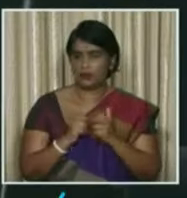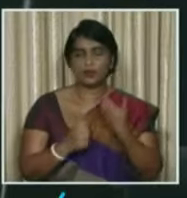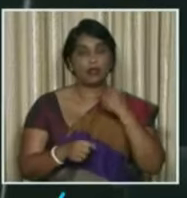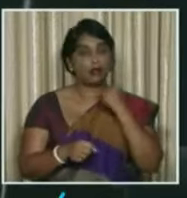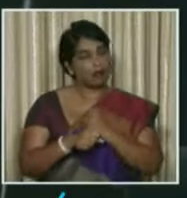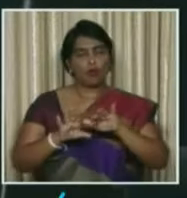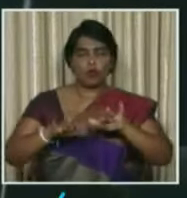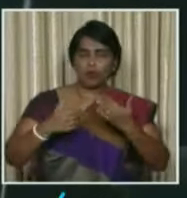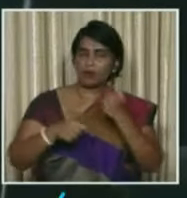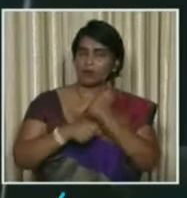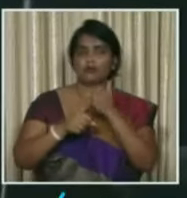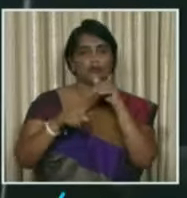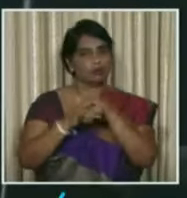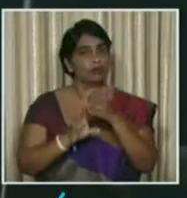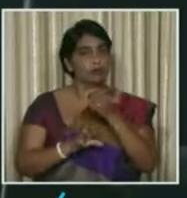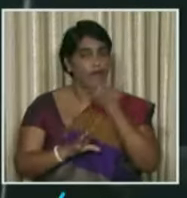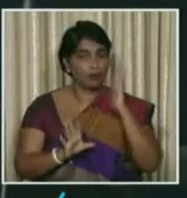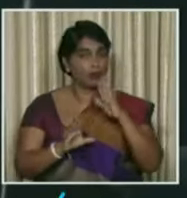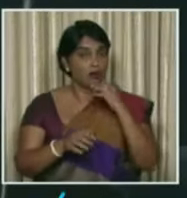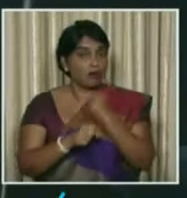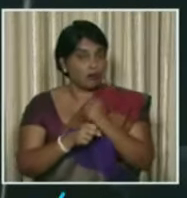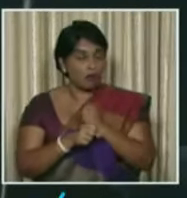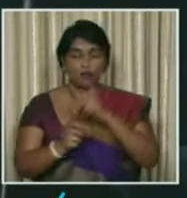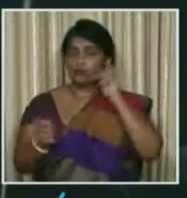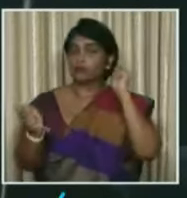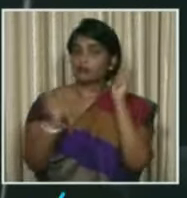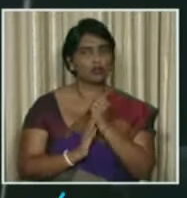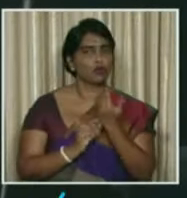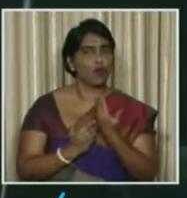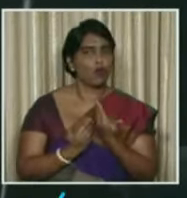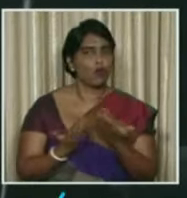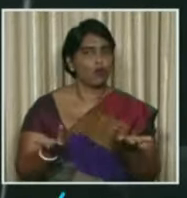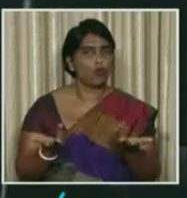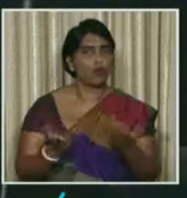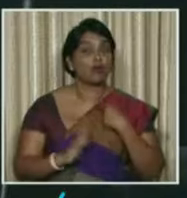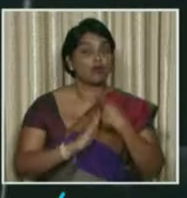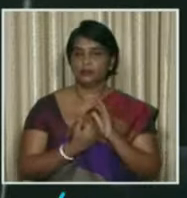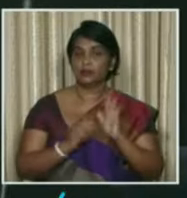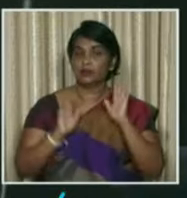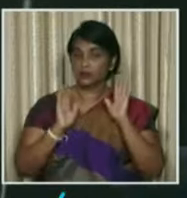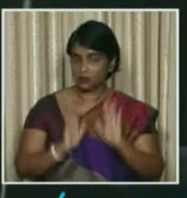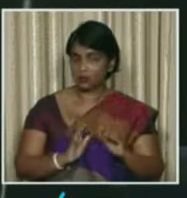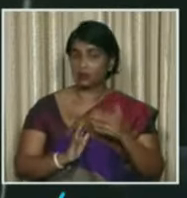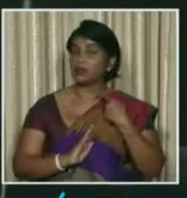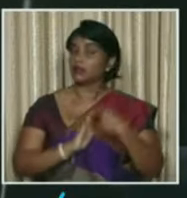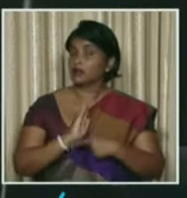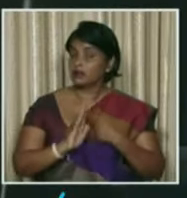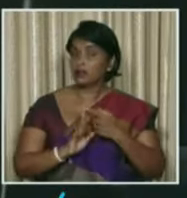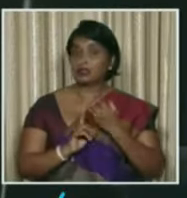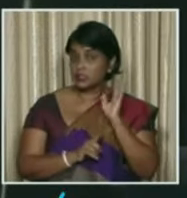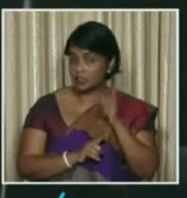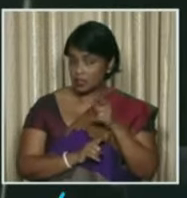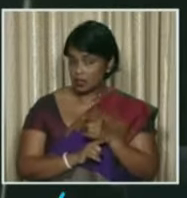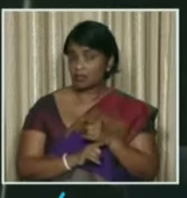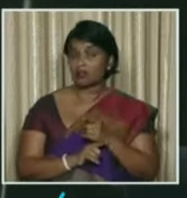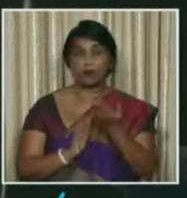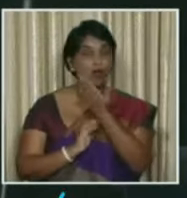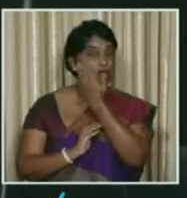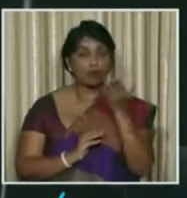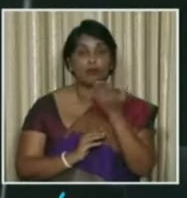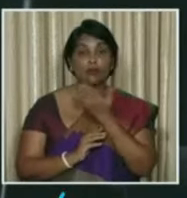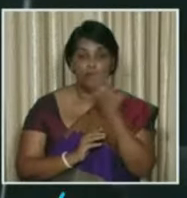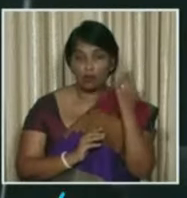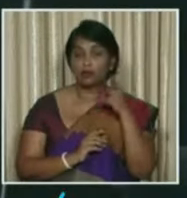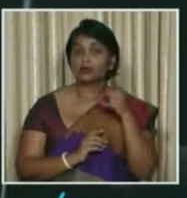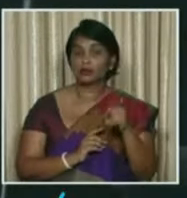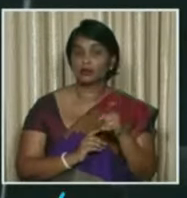කරන්න පුළුවන් ඕන කෙනෙකුට. හැබැයි ඒ ආණ්ඩුවක් වෙනස් කිරීම මේ අයිතිය මේ රටේ මහ ජනතාවට රටේ ජනාධිපතිවරයෙක් එලවන්න පුළුවන් වෙනවා